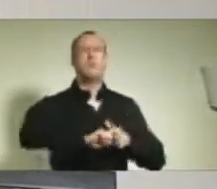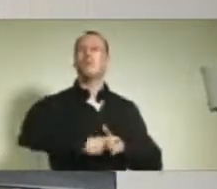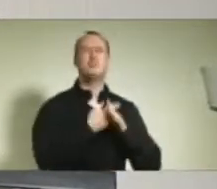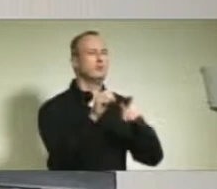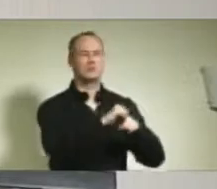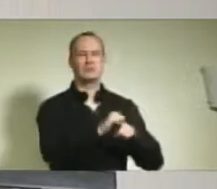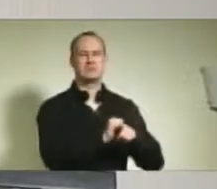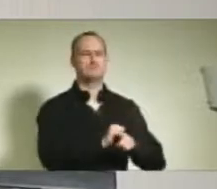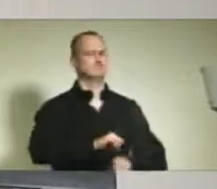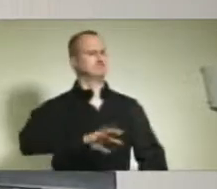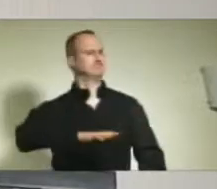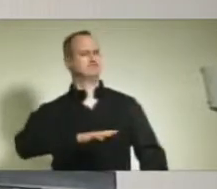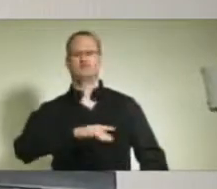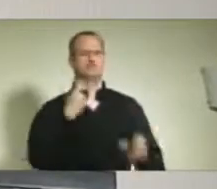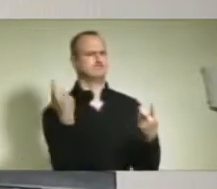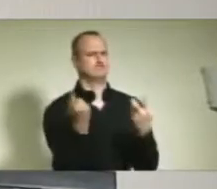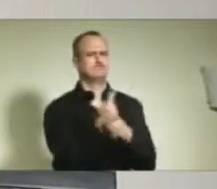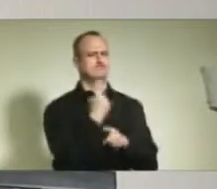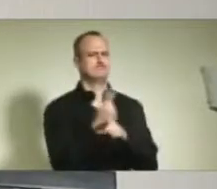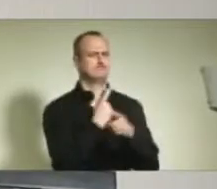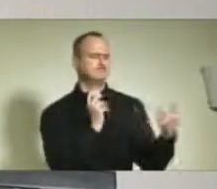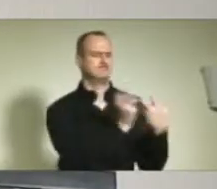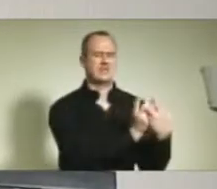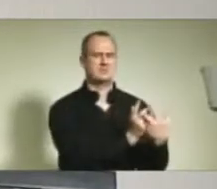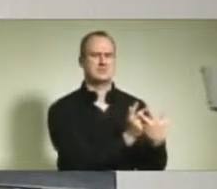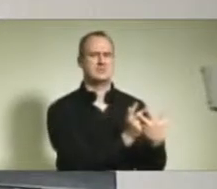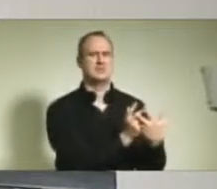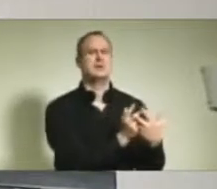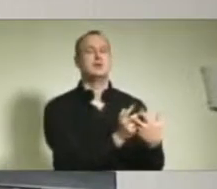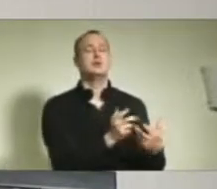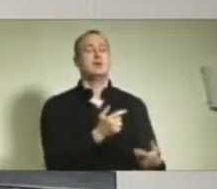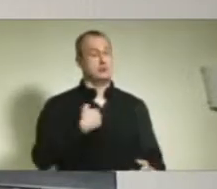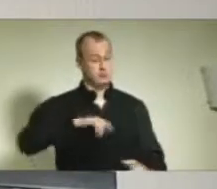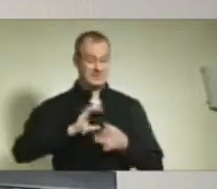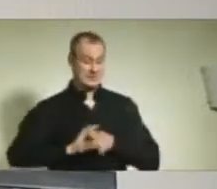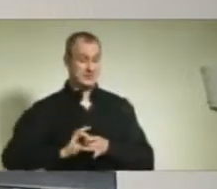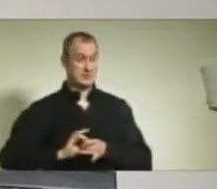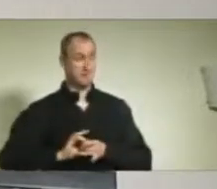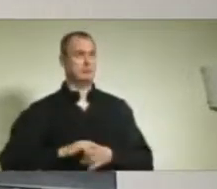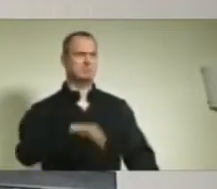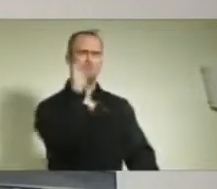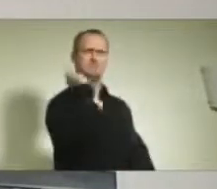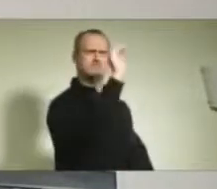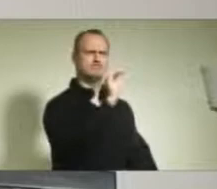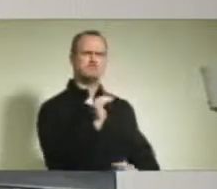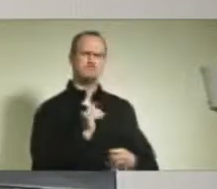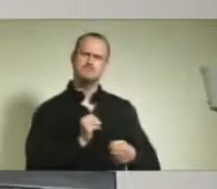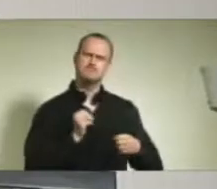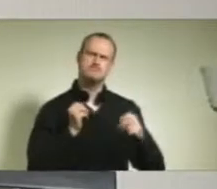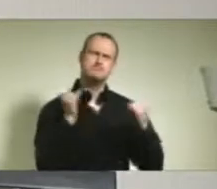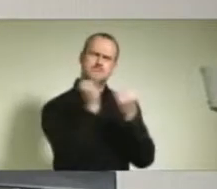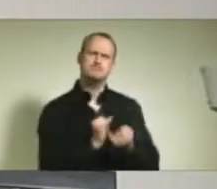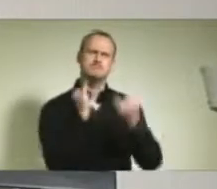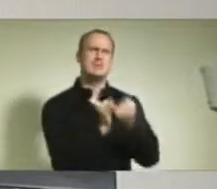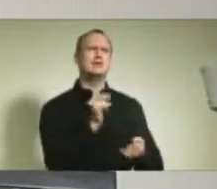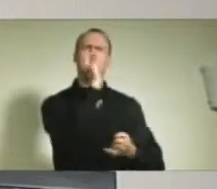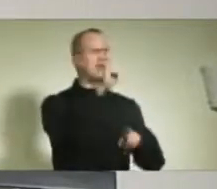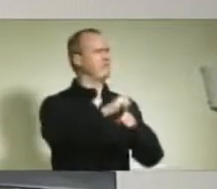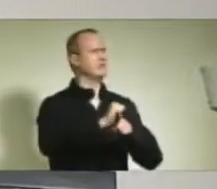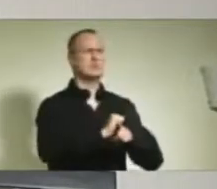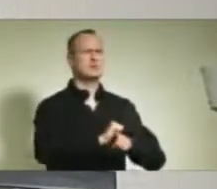adéquate. Et syndicalement, on a dû beaucoup se battre. Et je pense que ce qu'il faudra aussi faire, peut-être vous, pour bien former les gens.